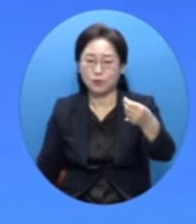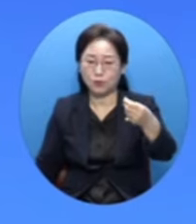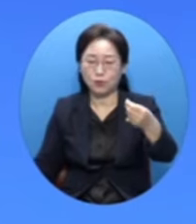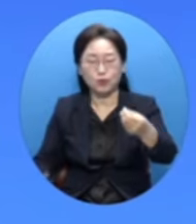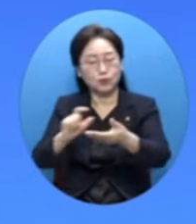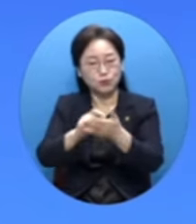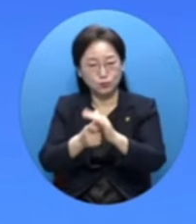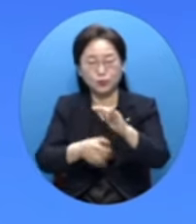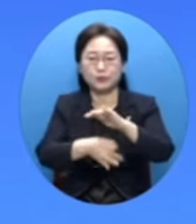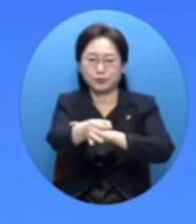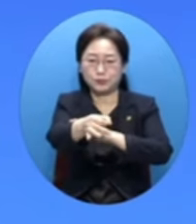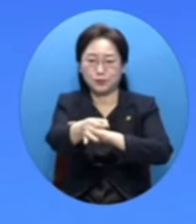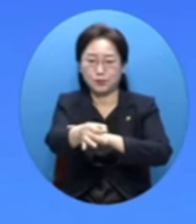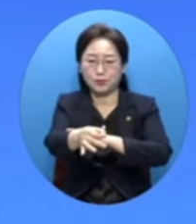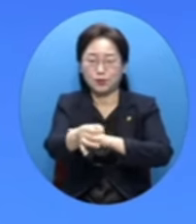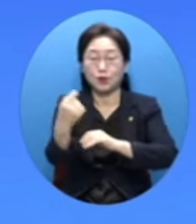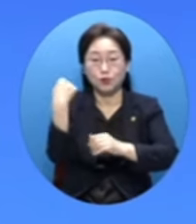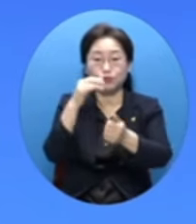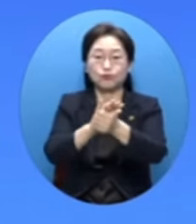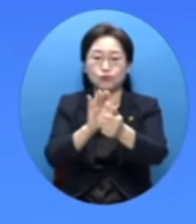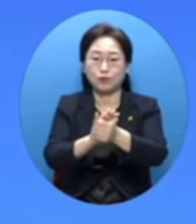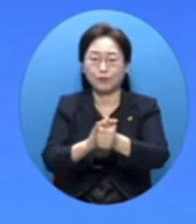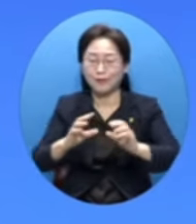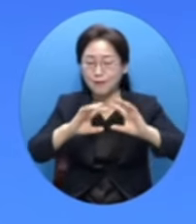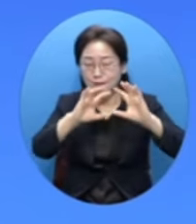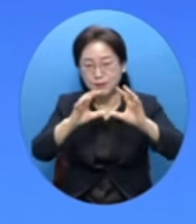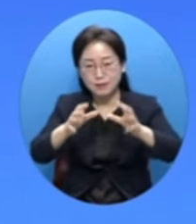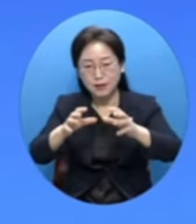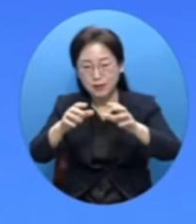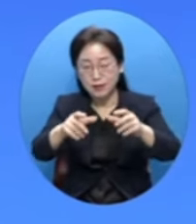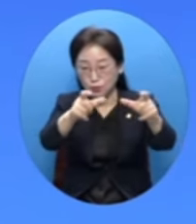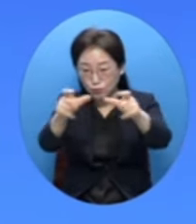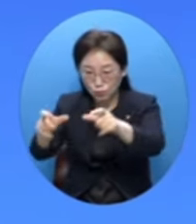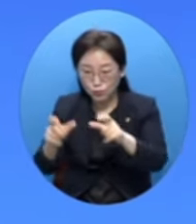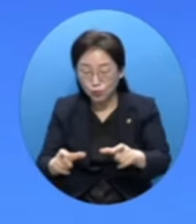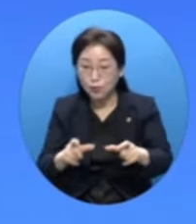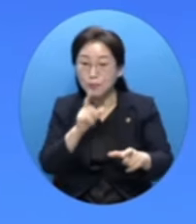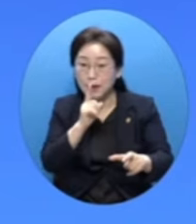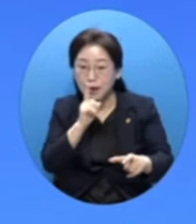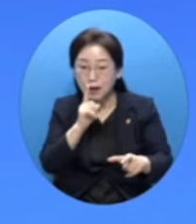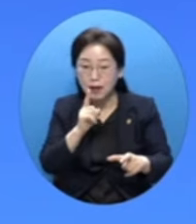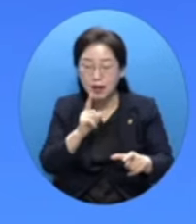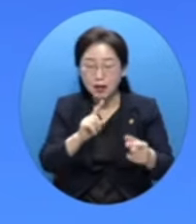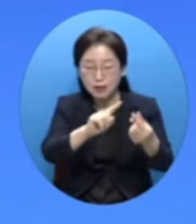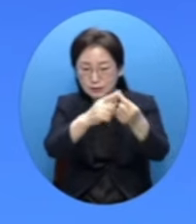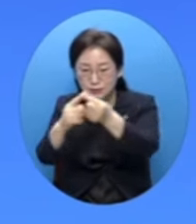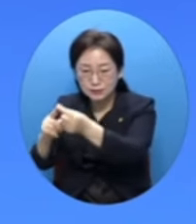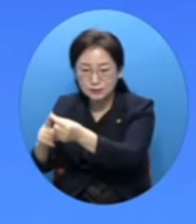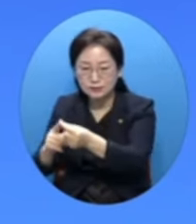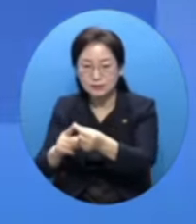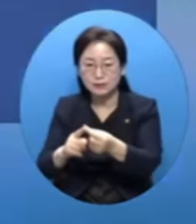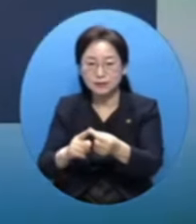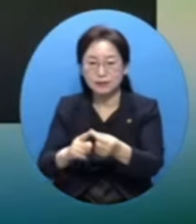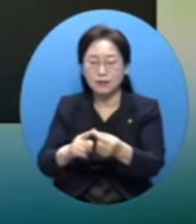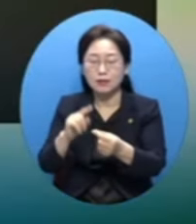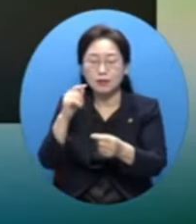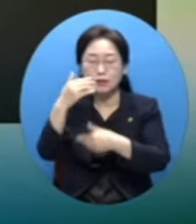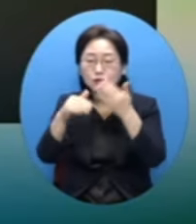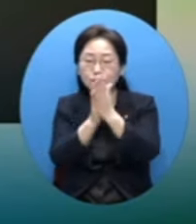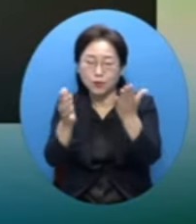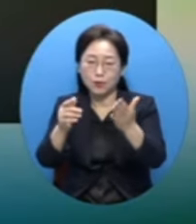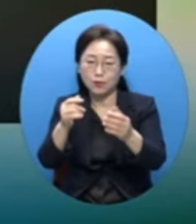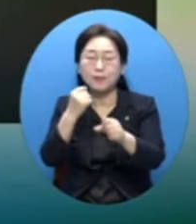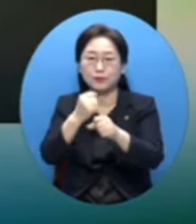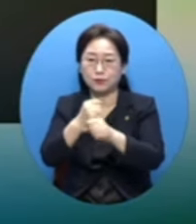저희들이 후원해서 지금 한 3개, 4개 부족 언어가 성경으로 보내게 됐습니다. 그 담당하는 코웨이